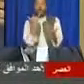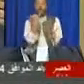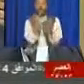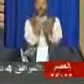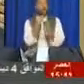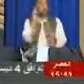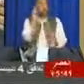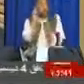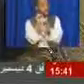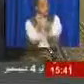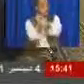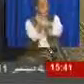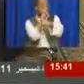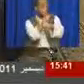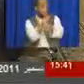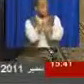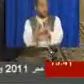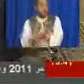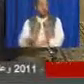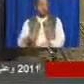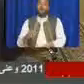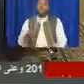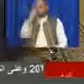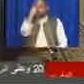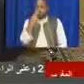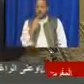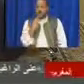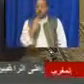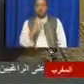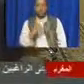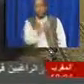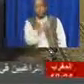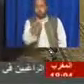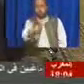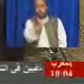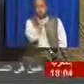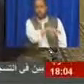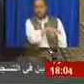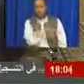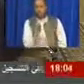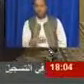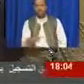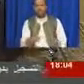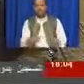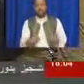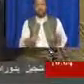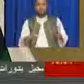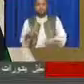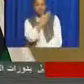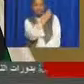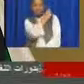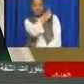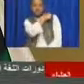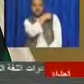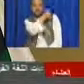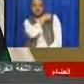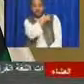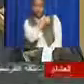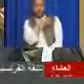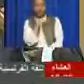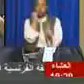فهذا الذي يريده وان يذكر به اخواننا في كل مناطق التي تضررت والله عز وجل يقول وجزاء سيئه سيئه مثلها